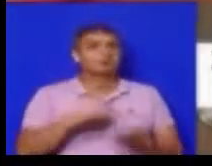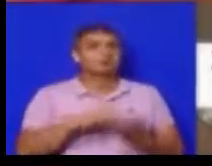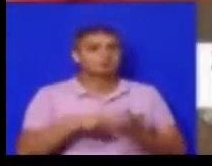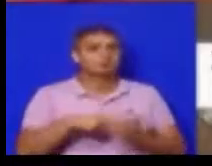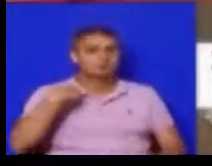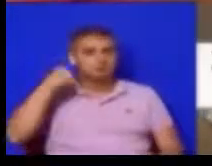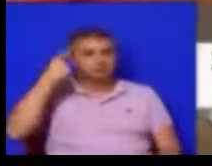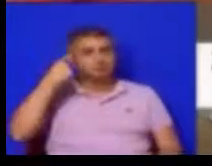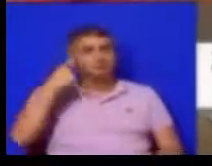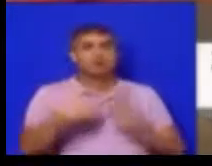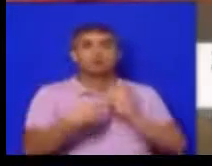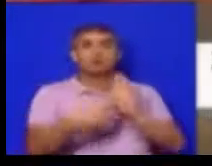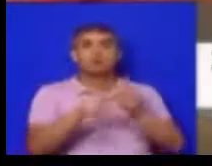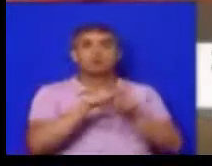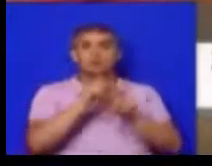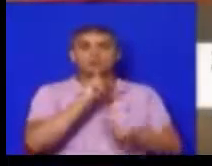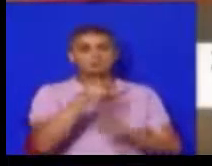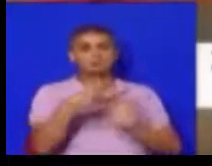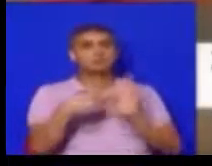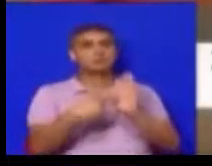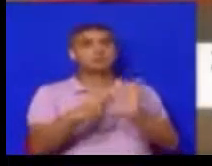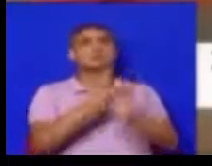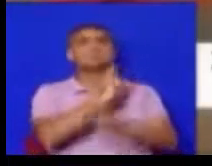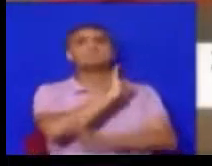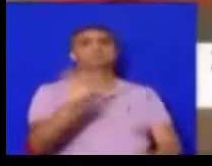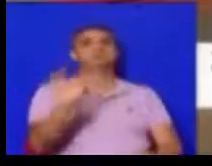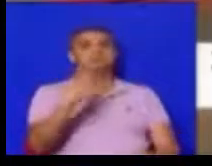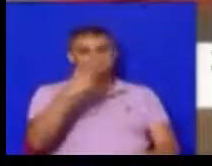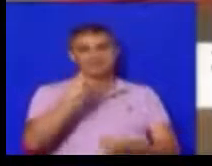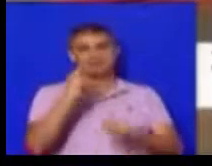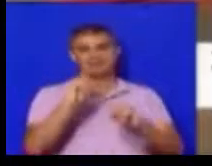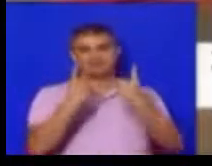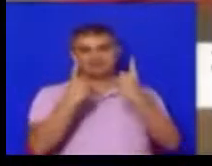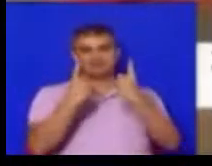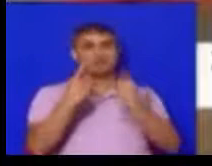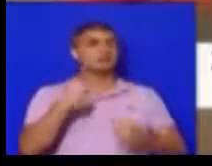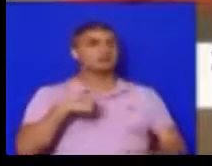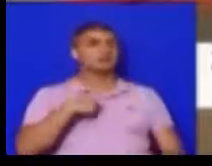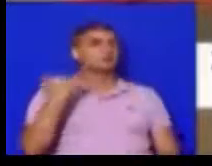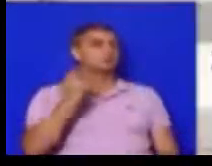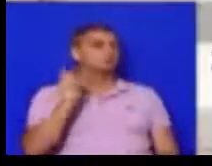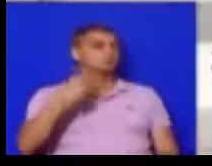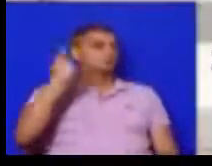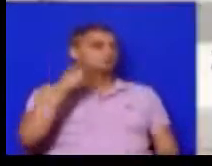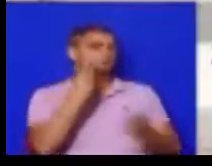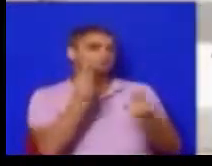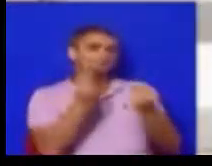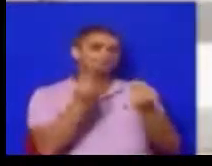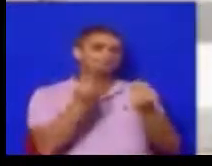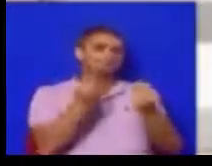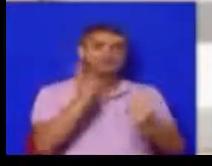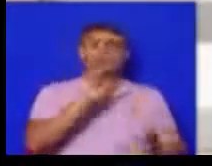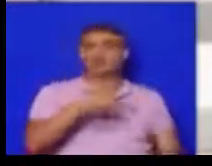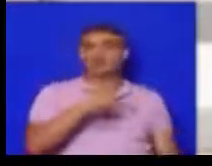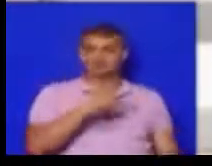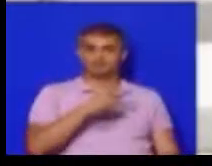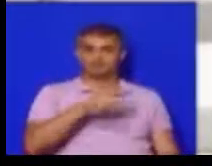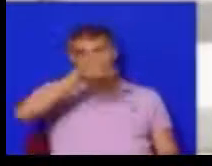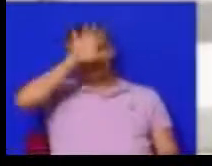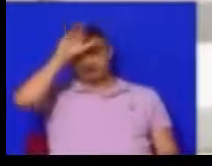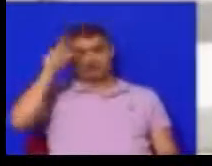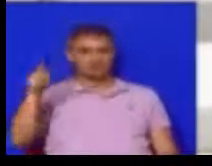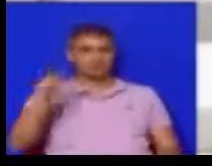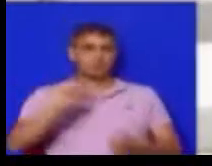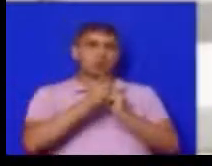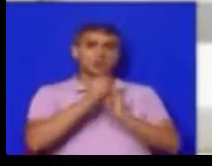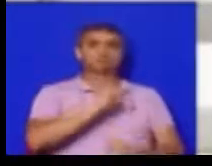המודל הסורי בעיניי הוא מודל מצוין, בהנחה שהוא יתממש. ואנחנו כל הזמן צריכים לחשוד גם שהאיראנים או